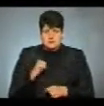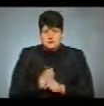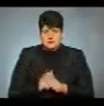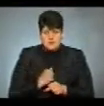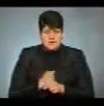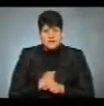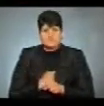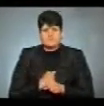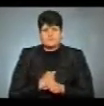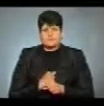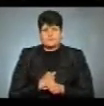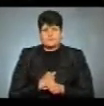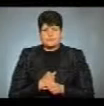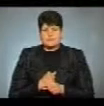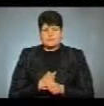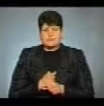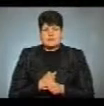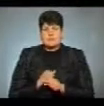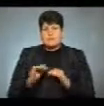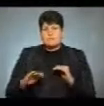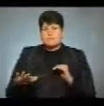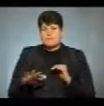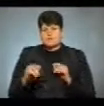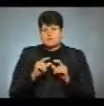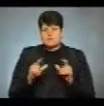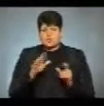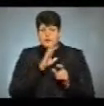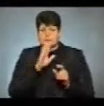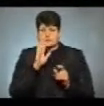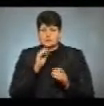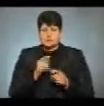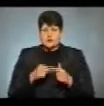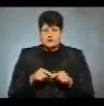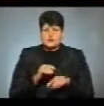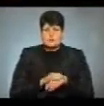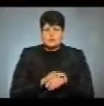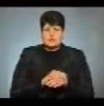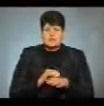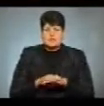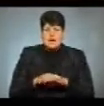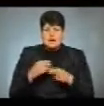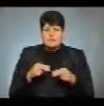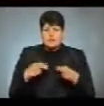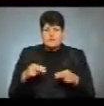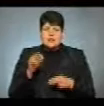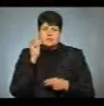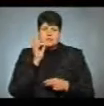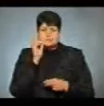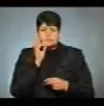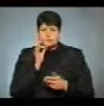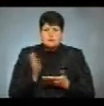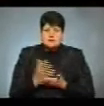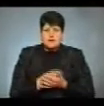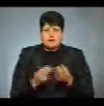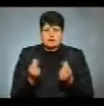деякі і закуплялись. На подвір'ї школи матері учнів організували благодійний ярмарок, на якому продавали солодощі, щоб зібрати